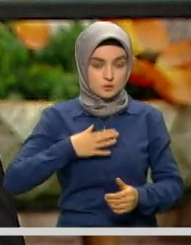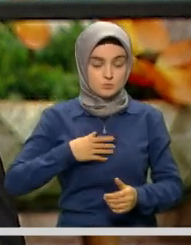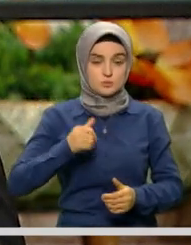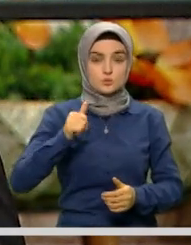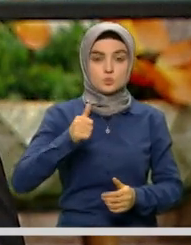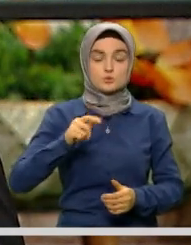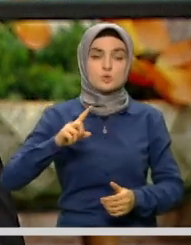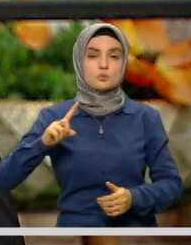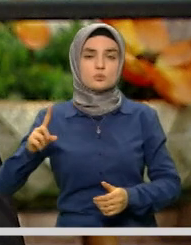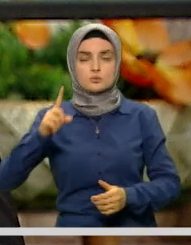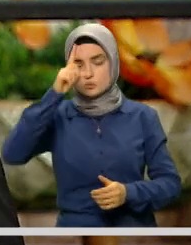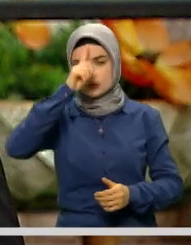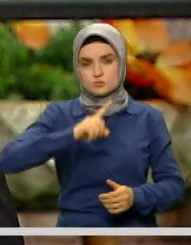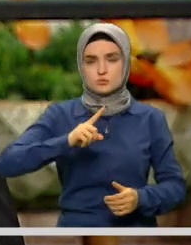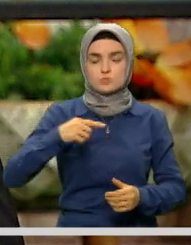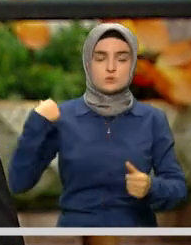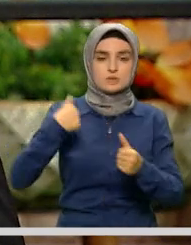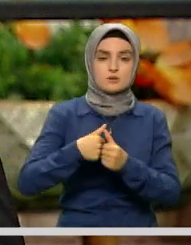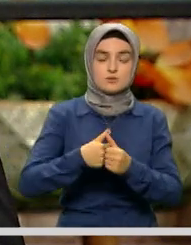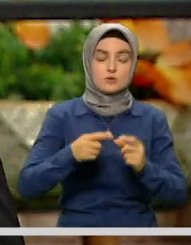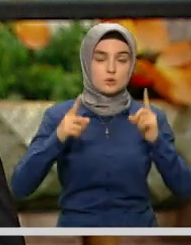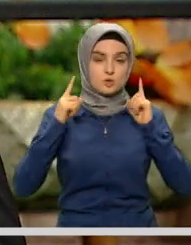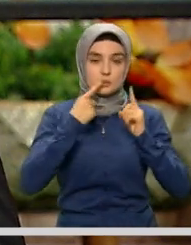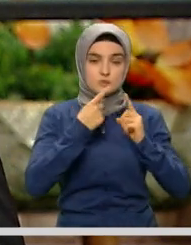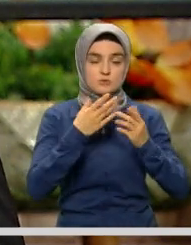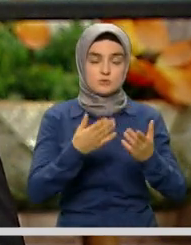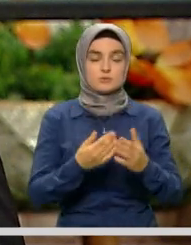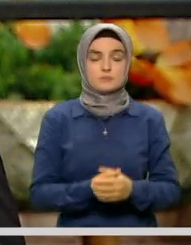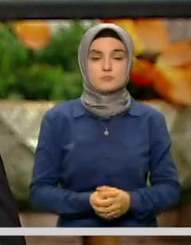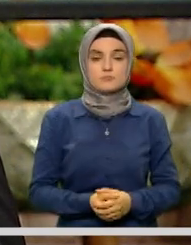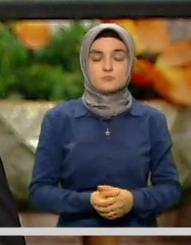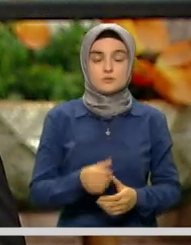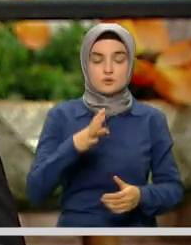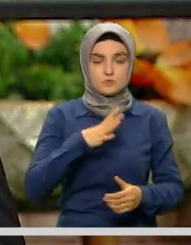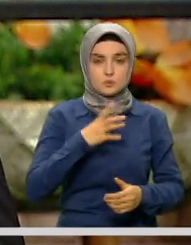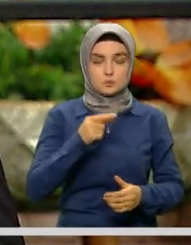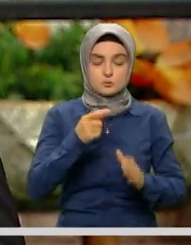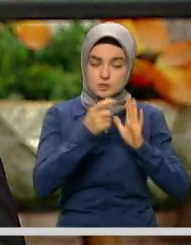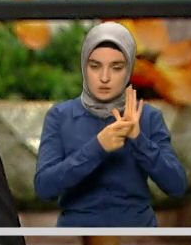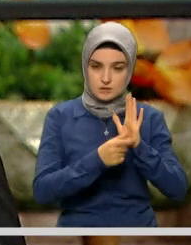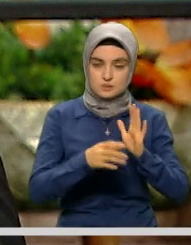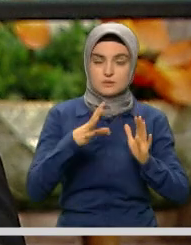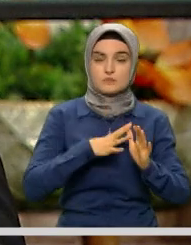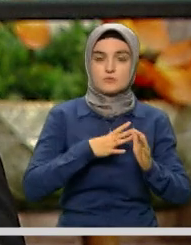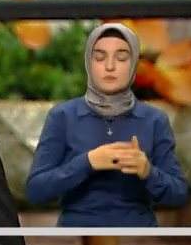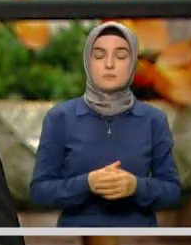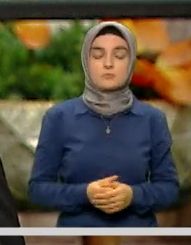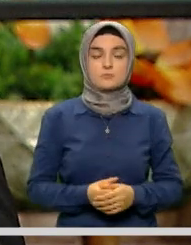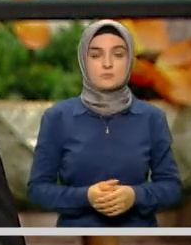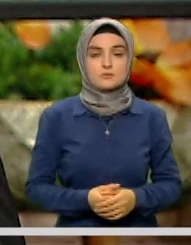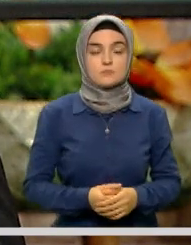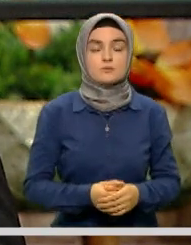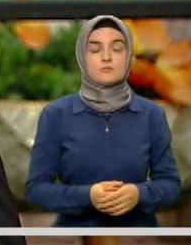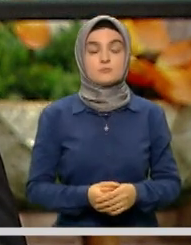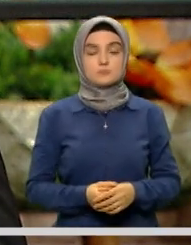Yani sebebi bu ki Kur'an-ı Kerim'de de Efendimiz'e sürekli olarak tevbe et diye ayet-i kerimeler var. Ve Efendimiz de